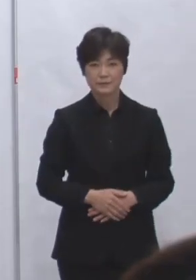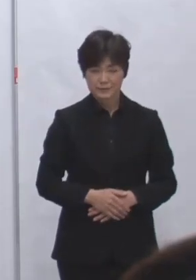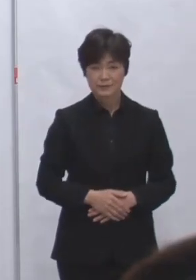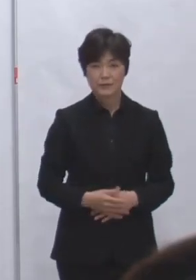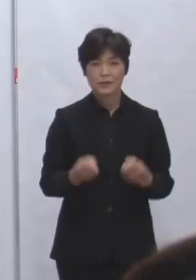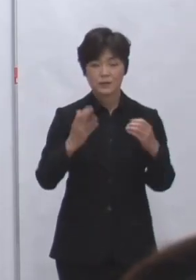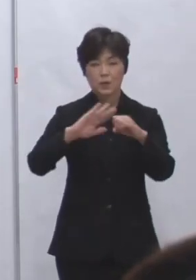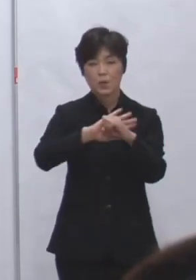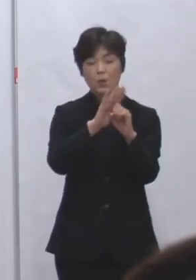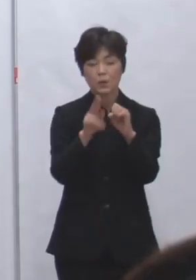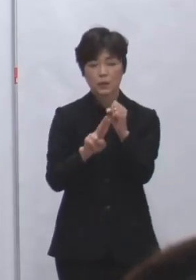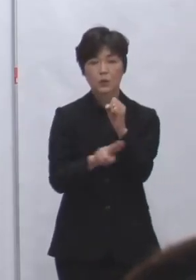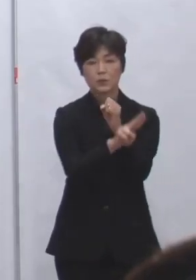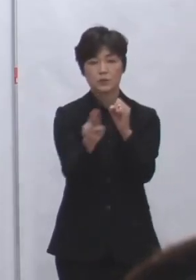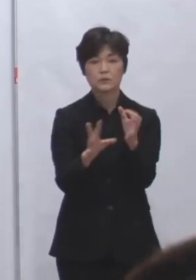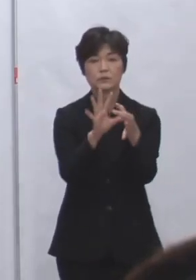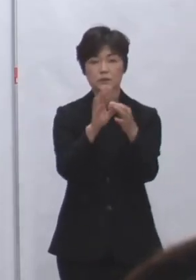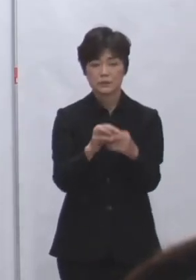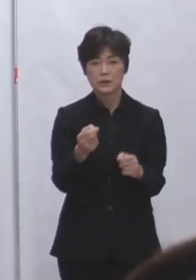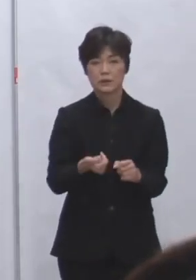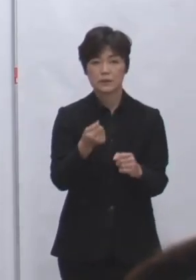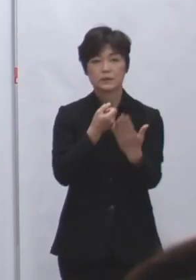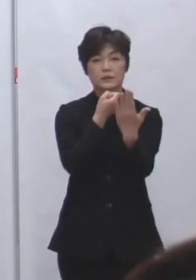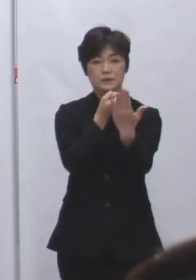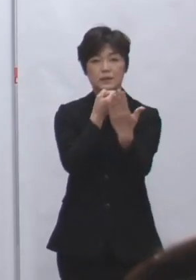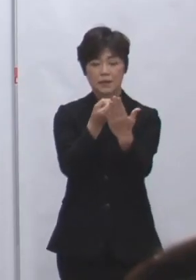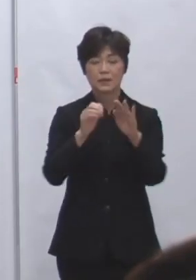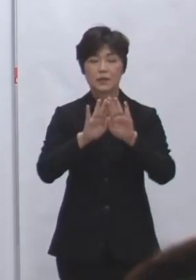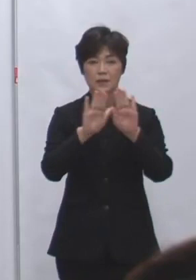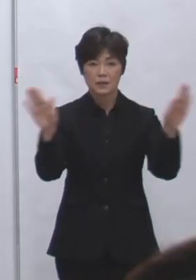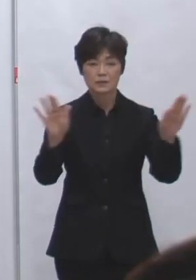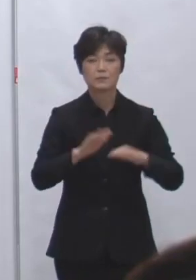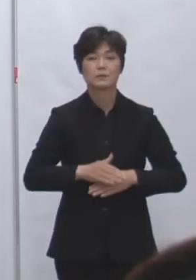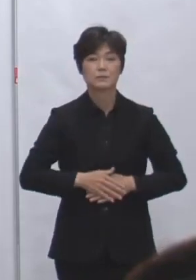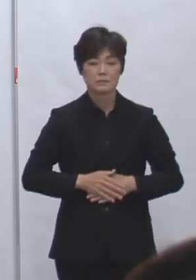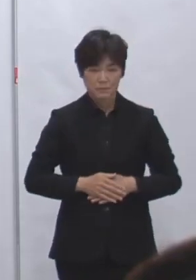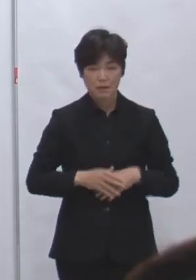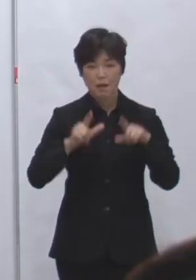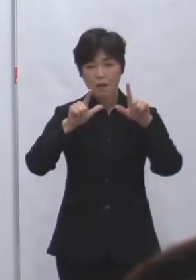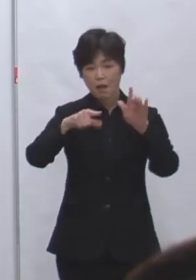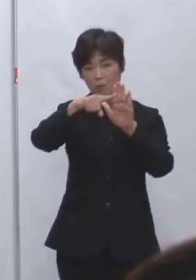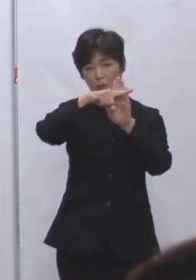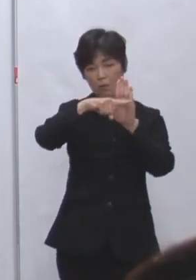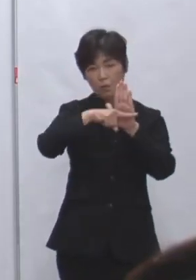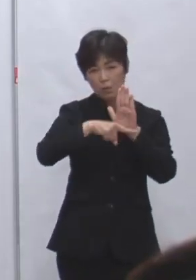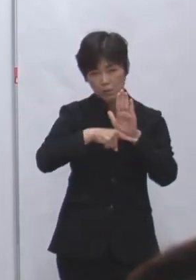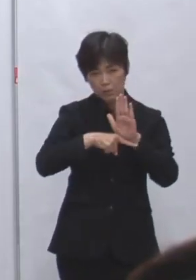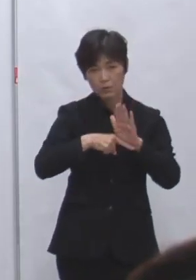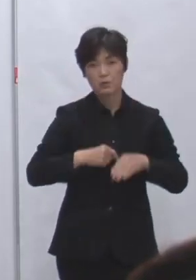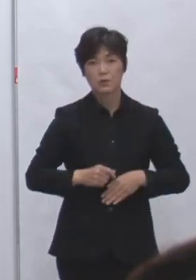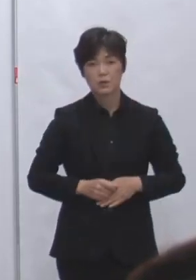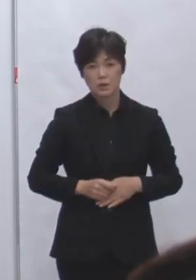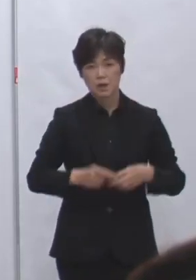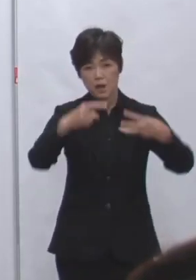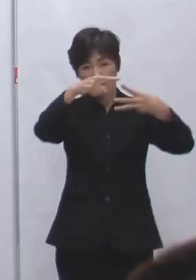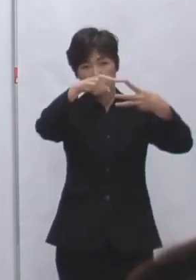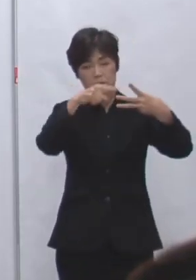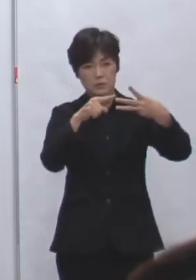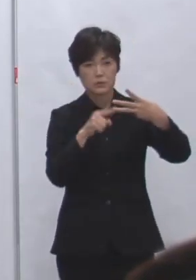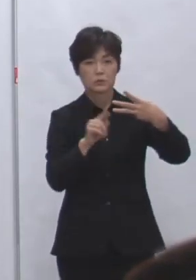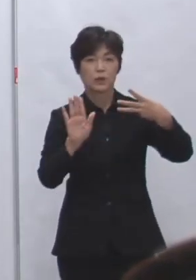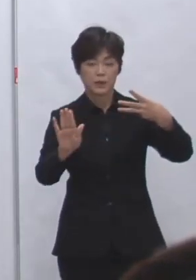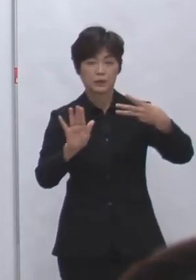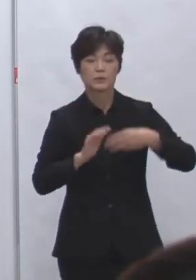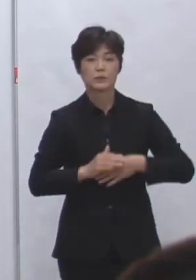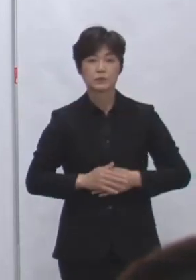新型コロナウイルスに関しまして、臨時の記者会見でございます。発表項目といいますか、3点にわたっておりま